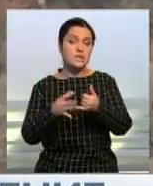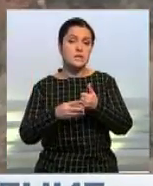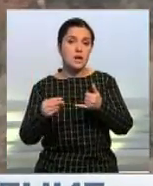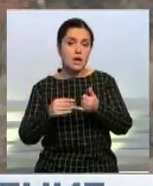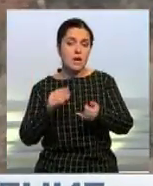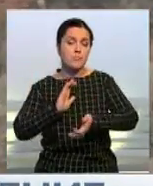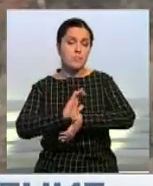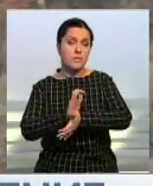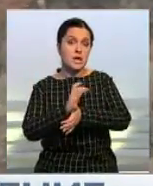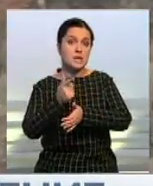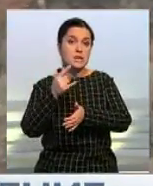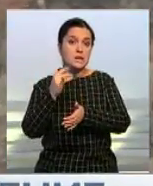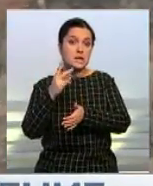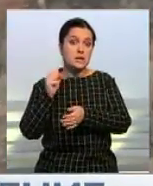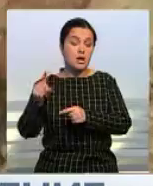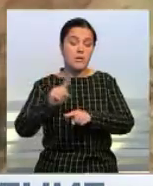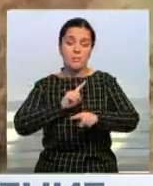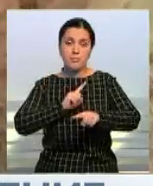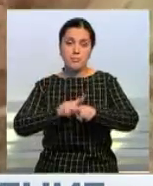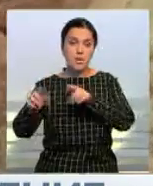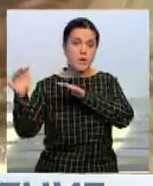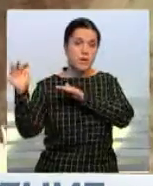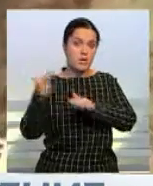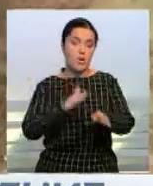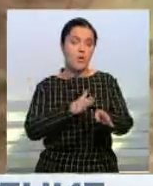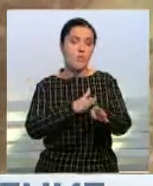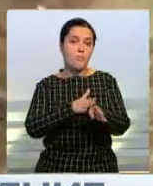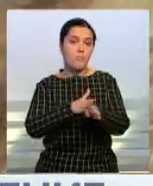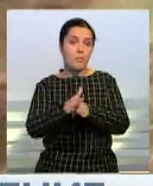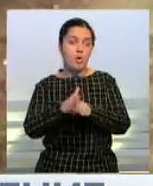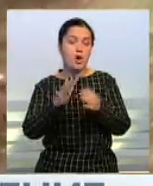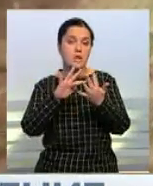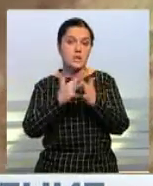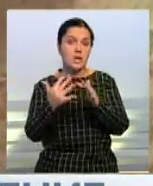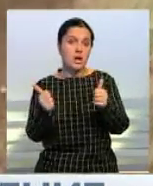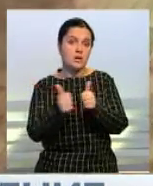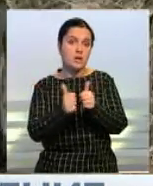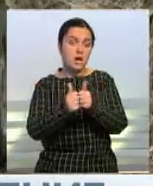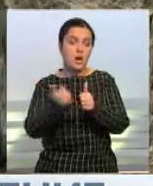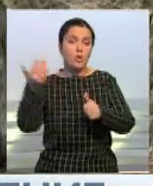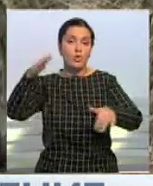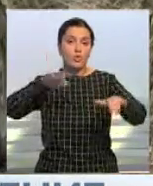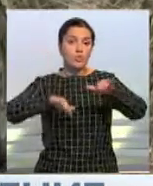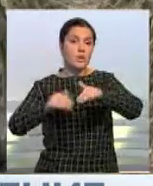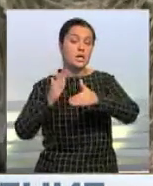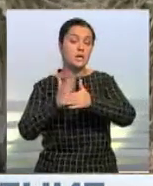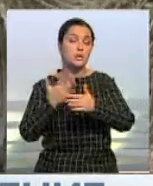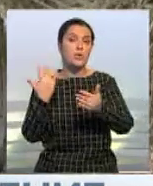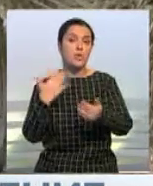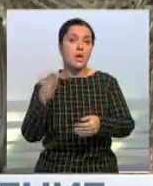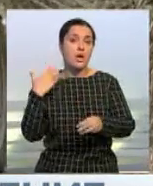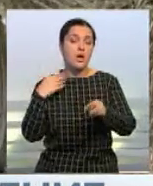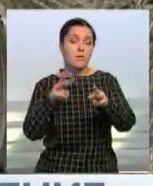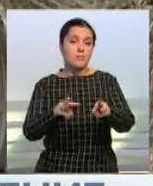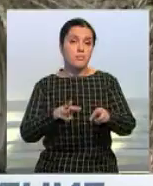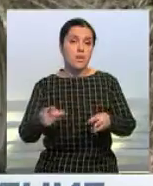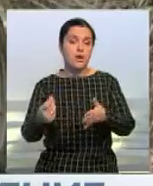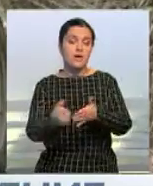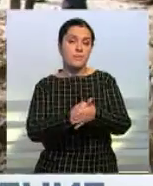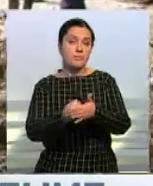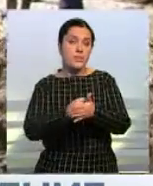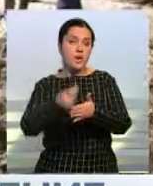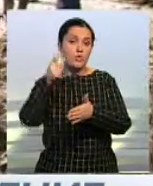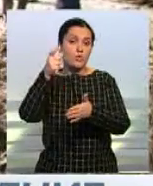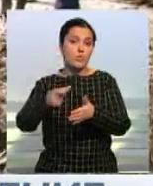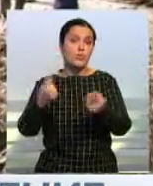кубометров глины, которые буквально за несколько секунд накрывают поселки, расположенные вблизи горных склонов. Больше десятка лет правительство пытается переселить жителей